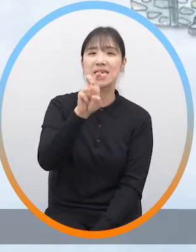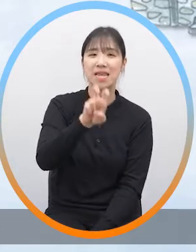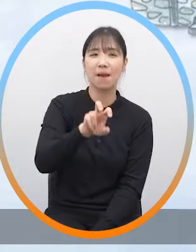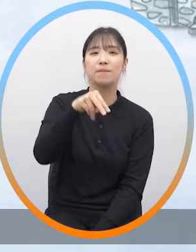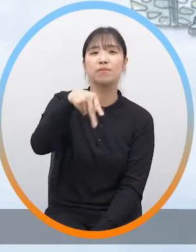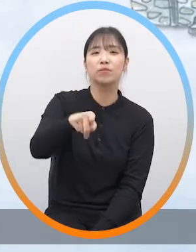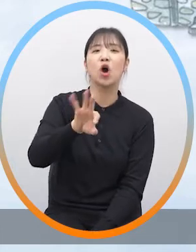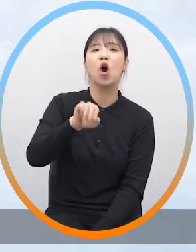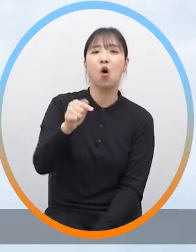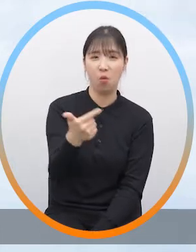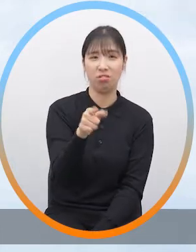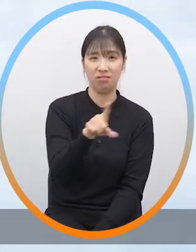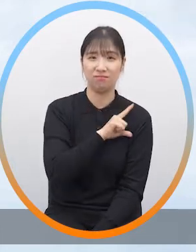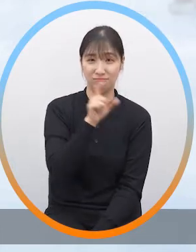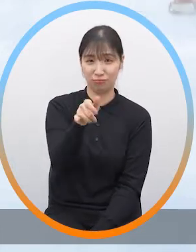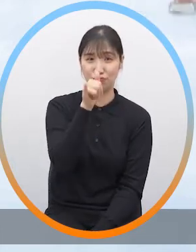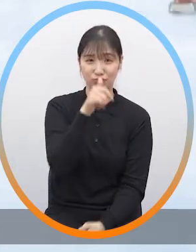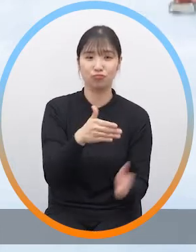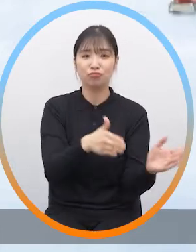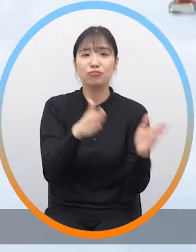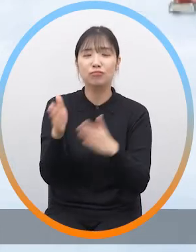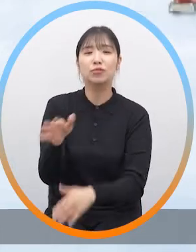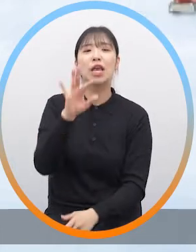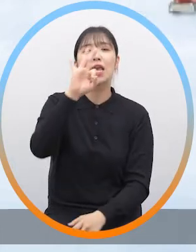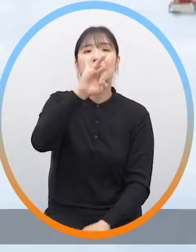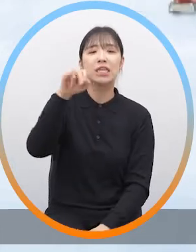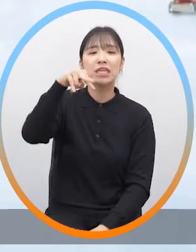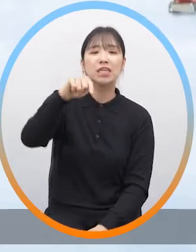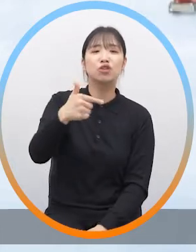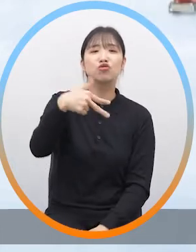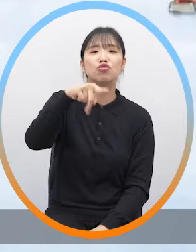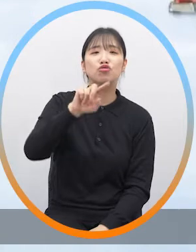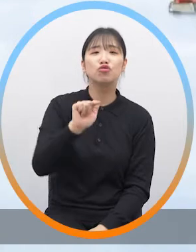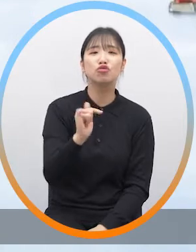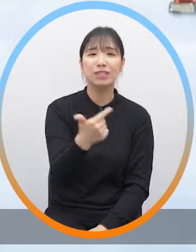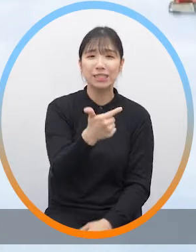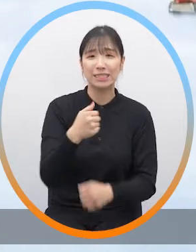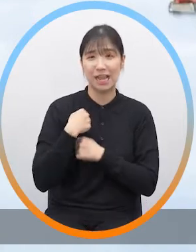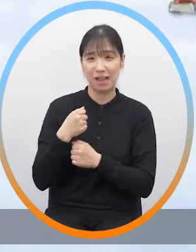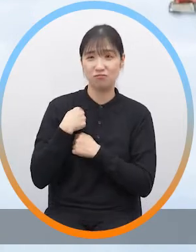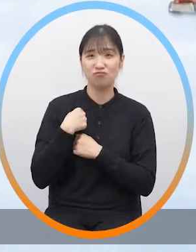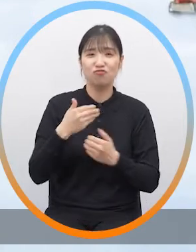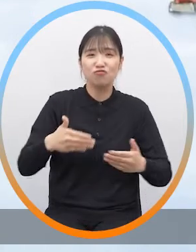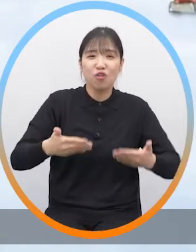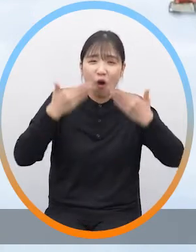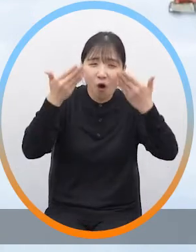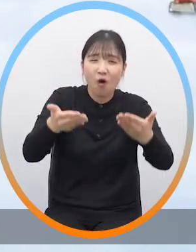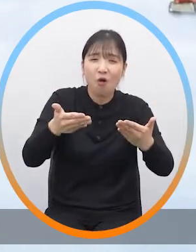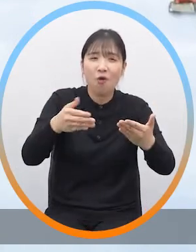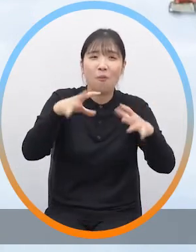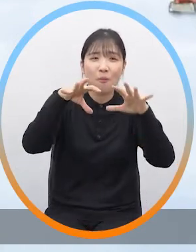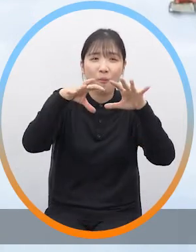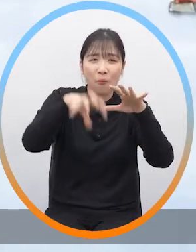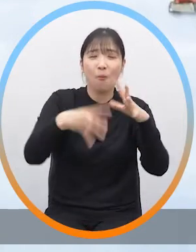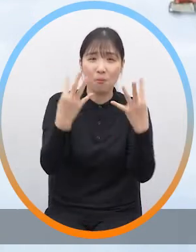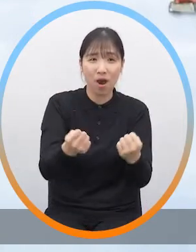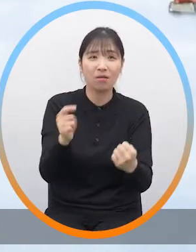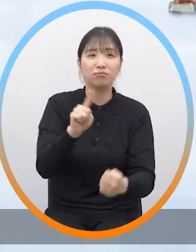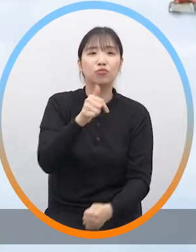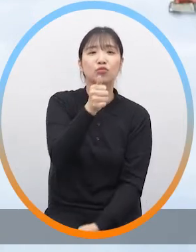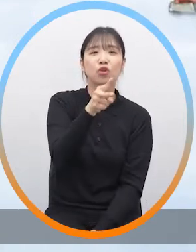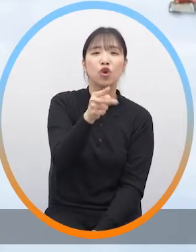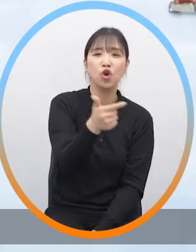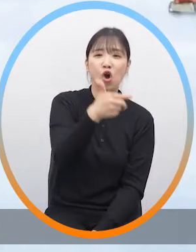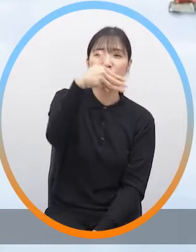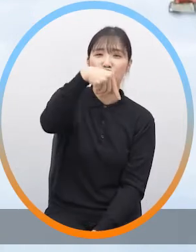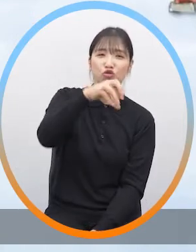서원이 붙습니다. 근데 이순신 장군을 모시는 서원들은 굉장히 많은데 그곳은 전부 다 현충산이,